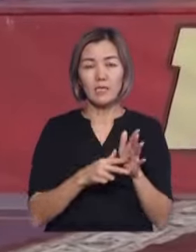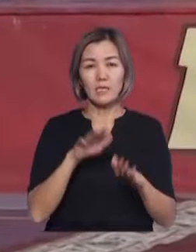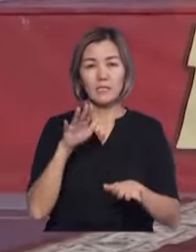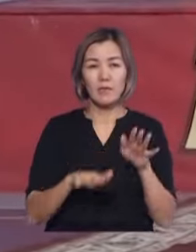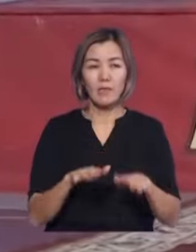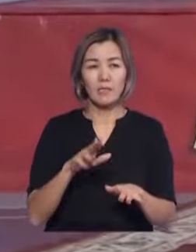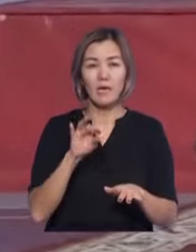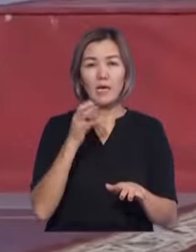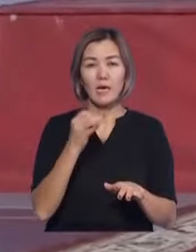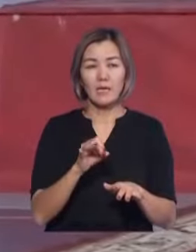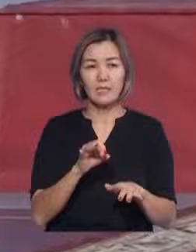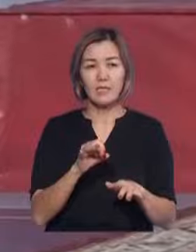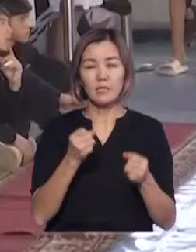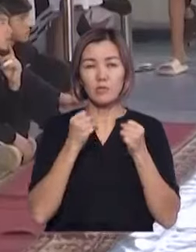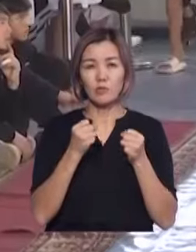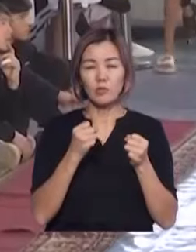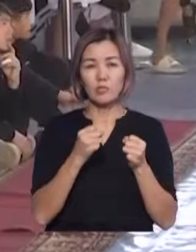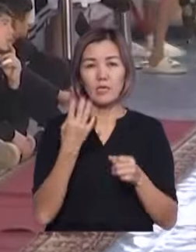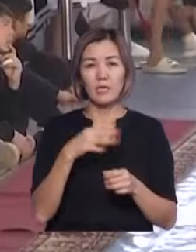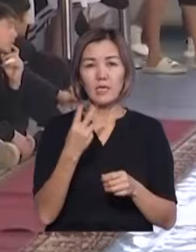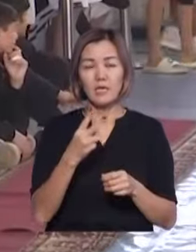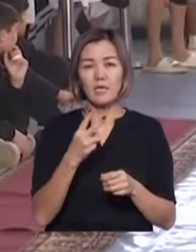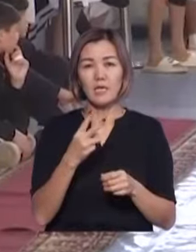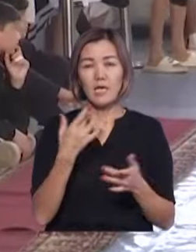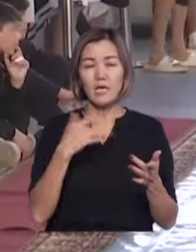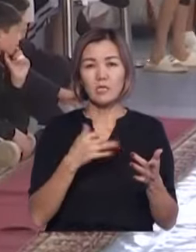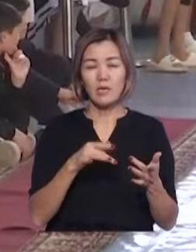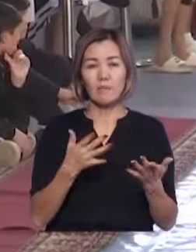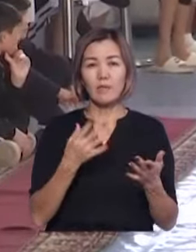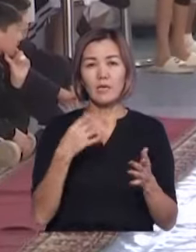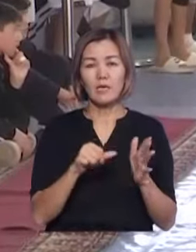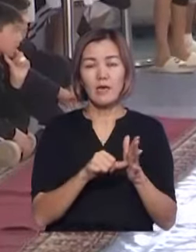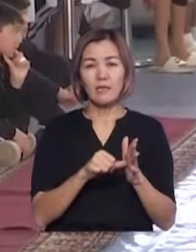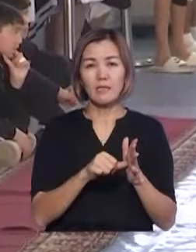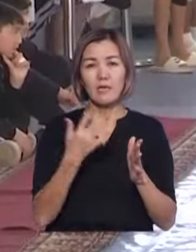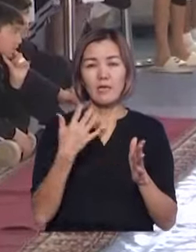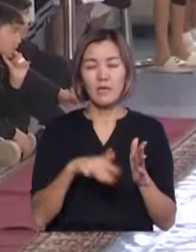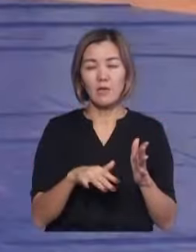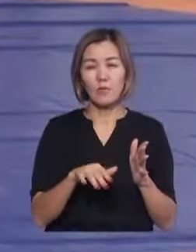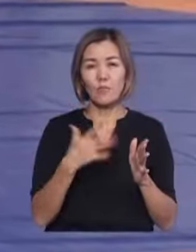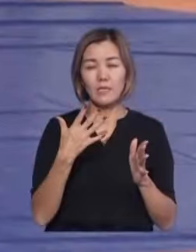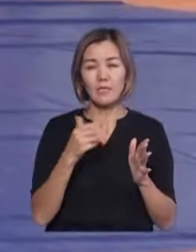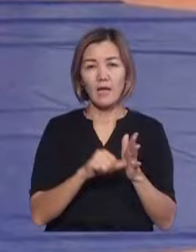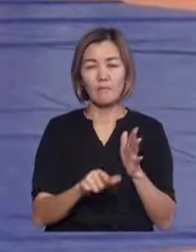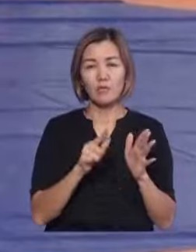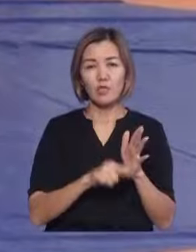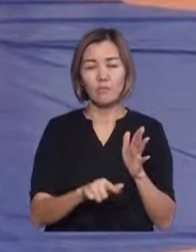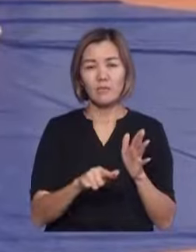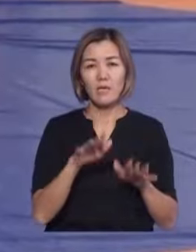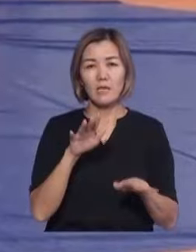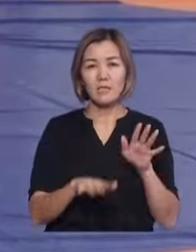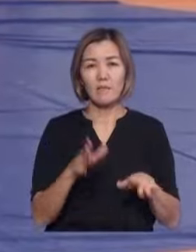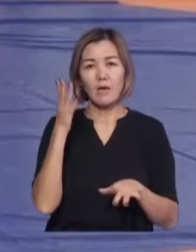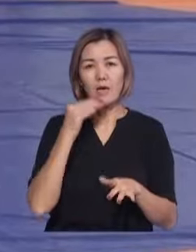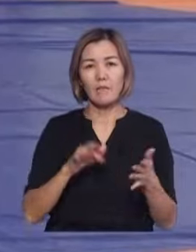салмақта Қарасай ауданының спортшысы, 42 келіде Жамбыл облысының, ал 46, 55, 60 және 70 келіден жоғары салмақта